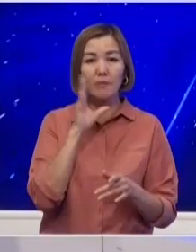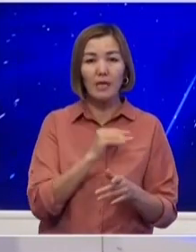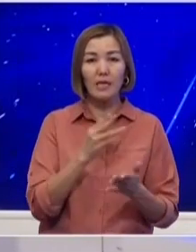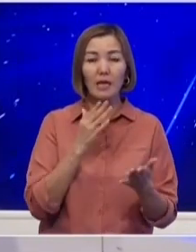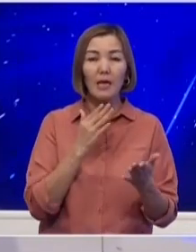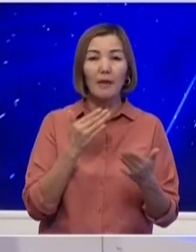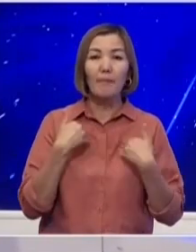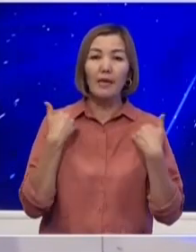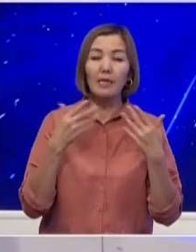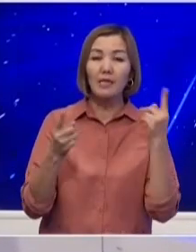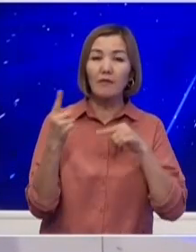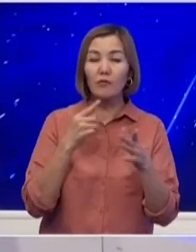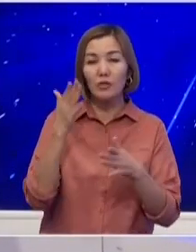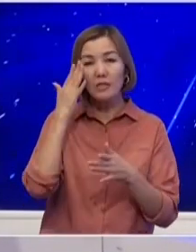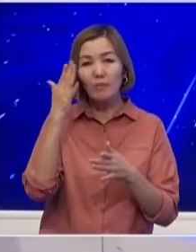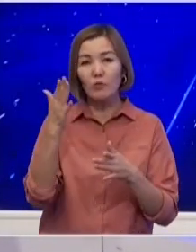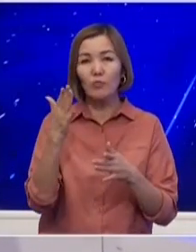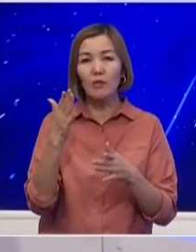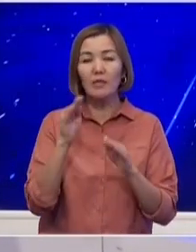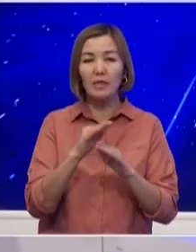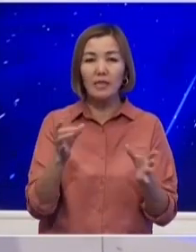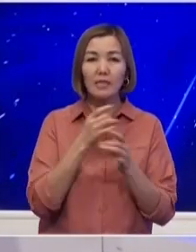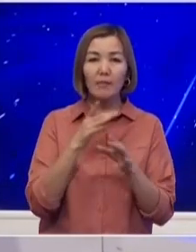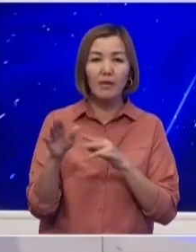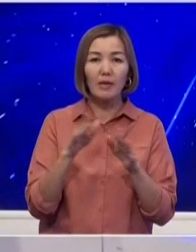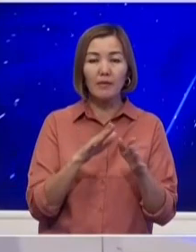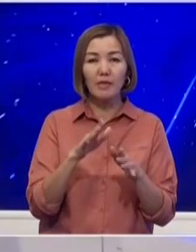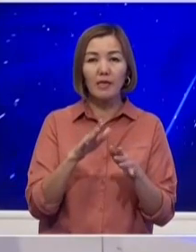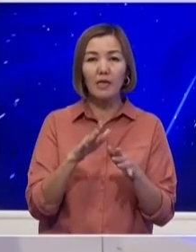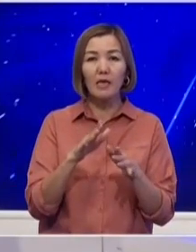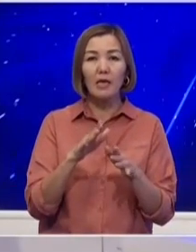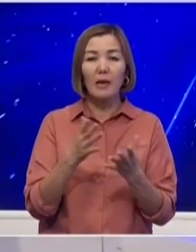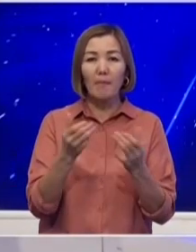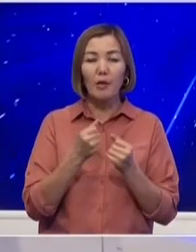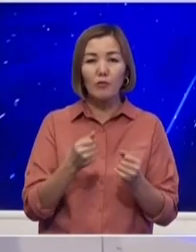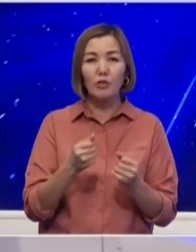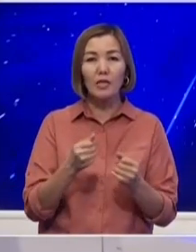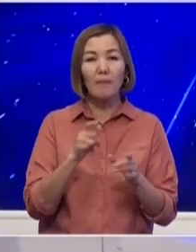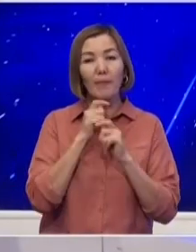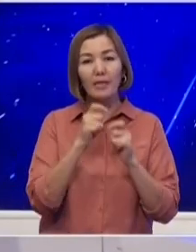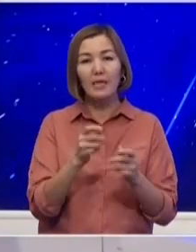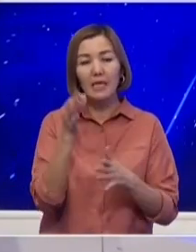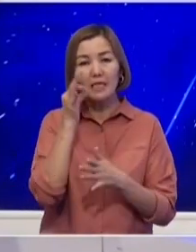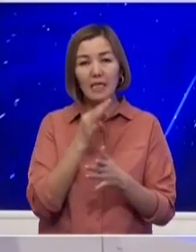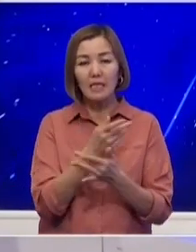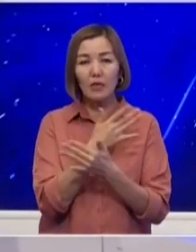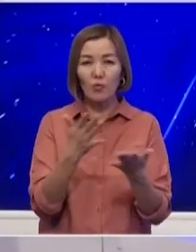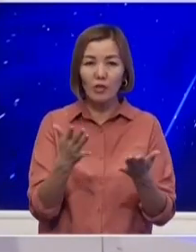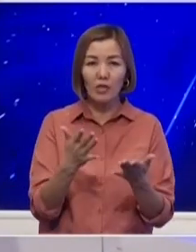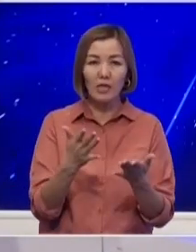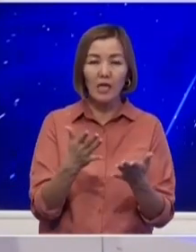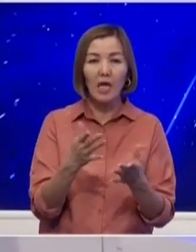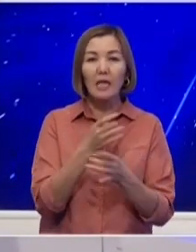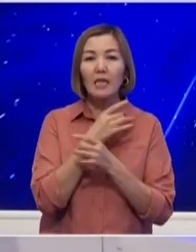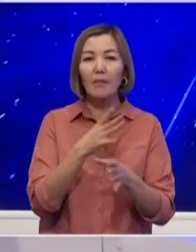свои творческие способности. На детском мероприятии виновники торжества получили памятные подарки и сладкие угощения.